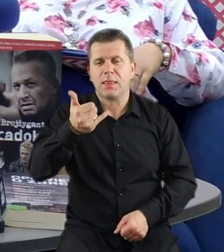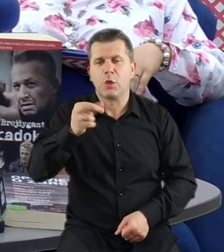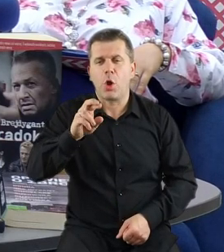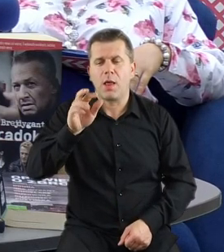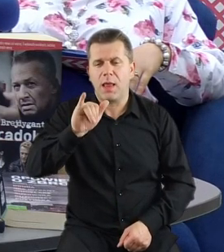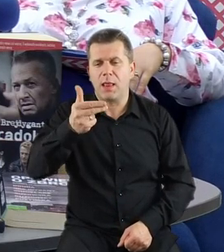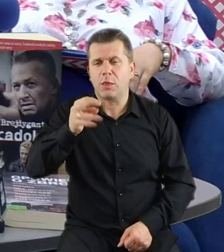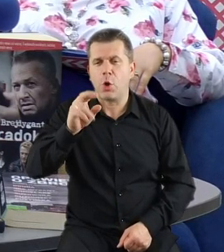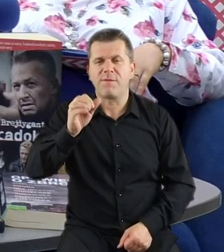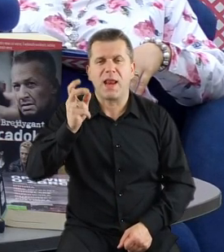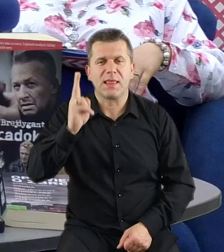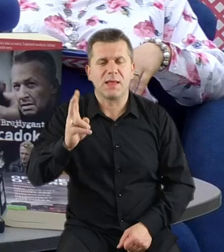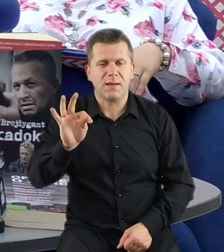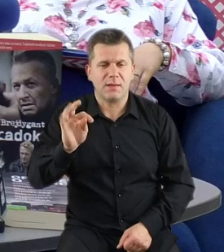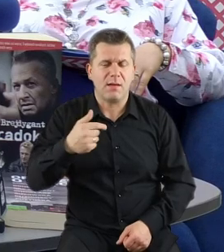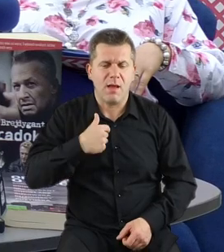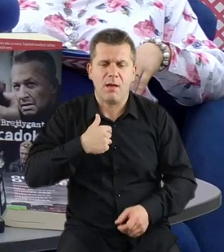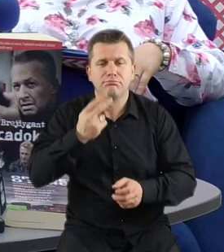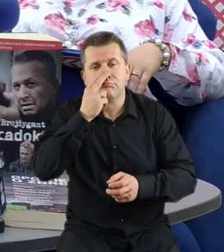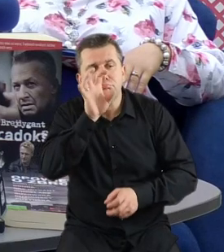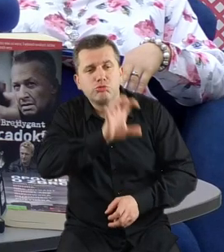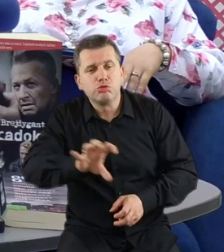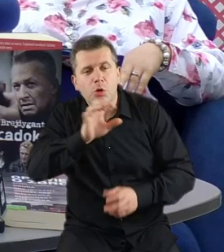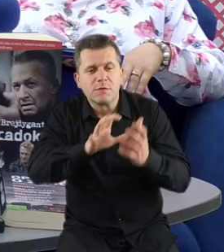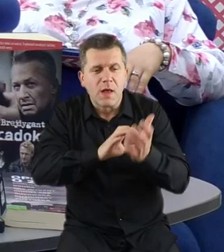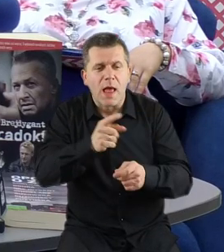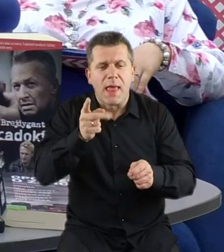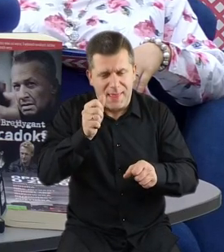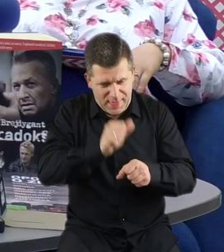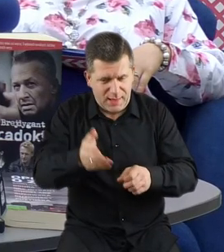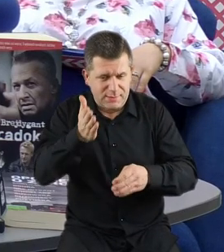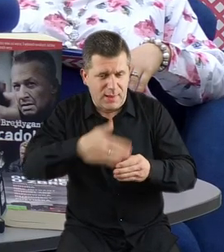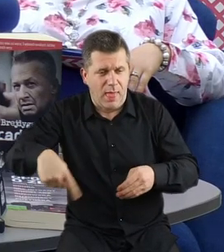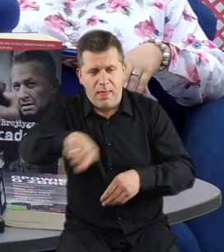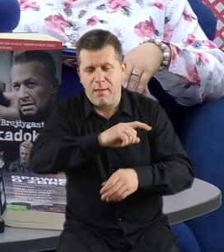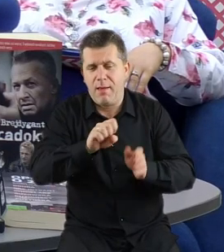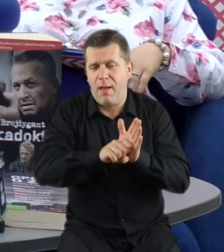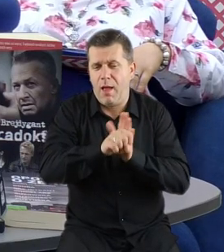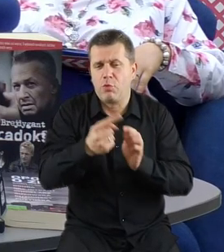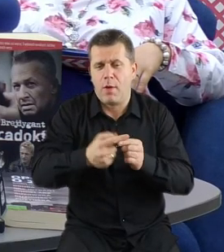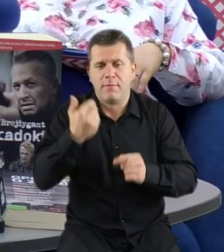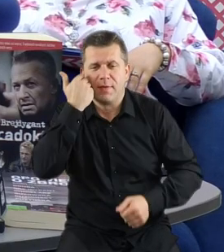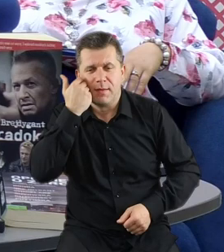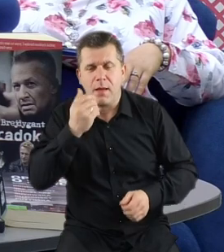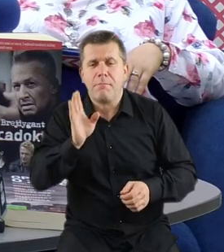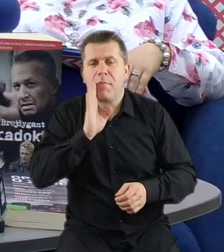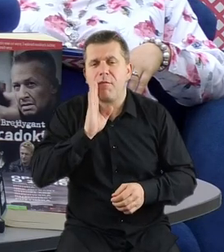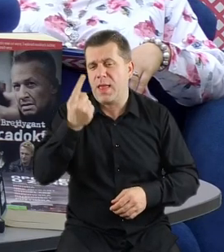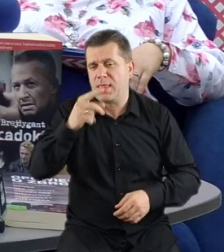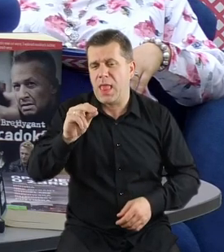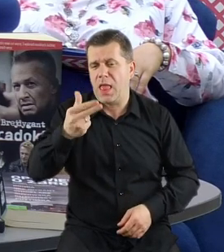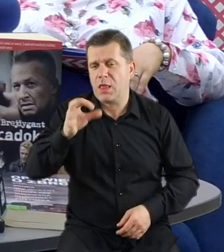przyglądam światu gdzieś tam. Co prawda jest wielu bardzo nieśmiałych aktorów. No, podobno De Niro jest nieśmiałym człowiekiem, czy tam u